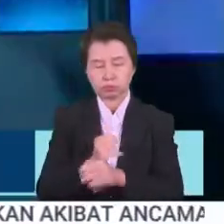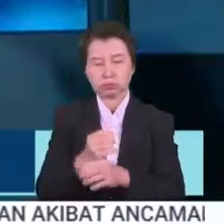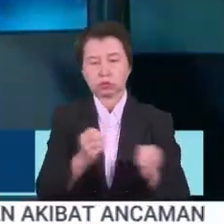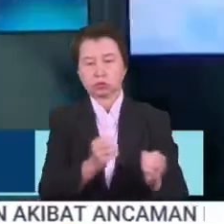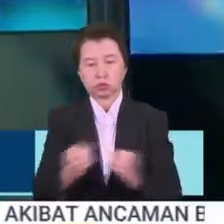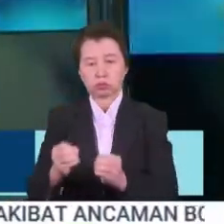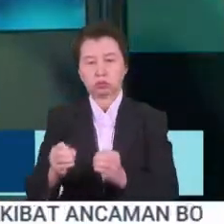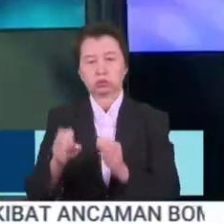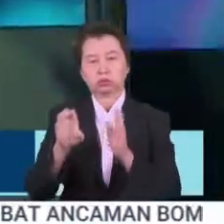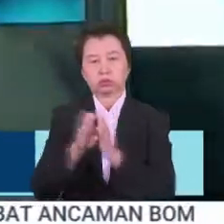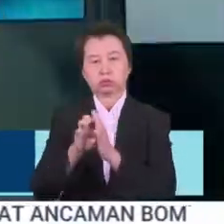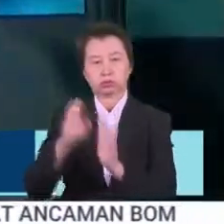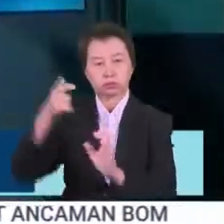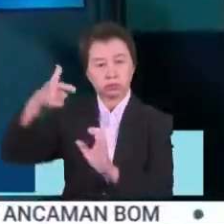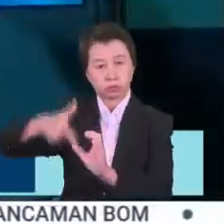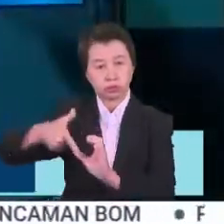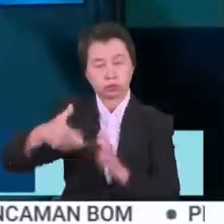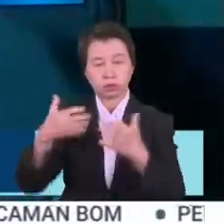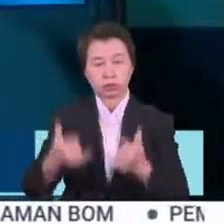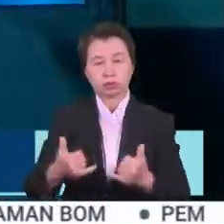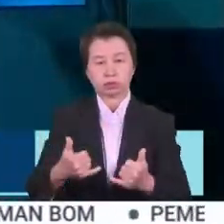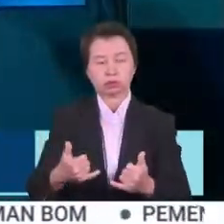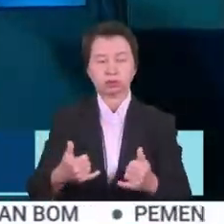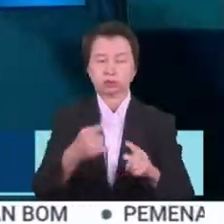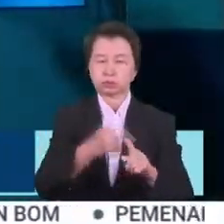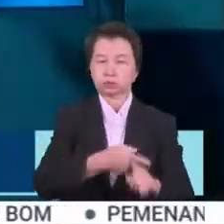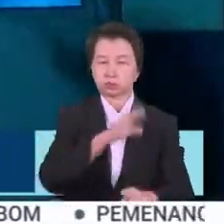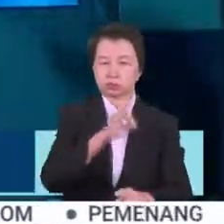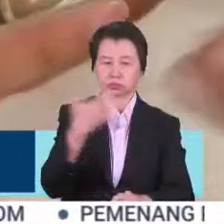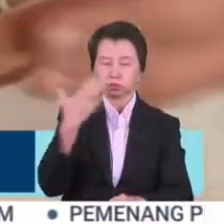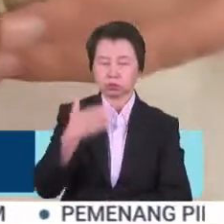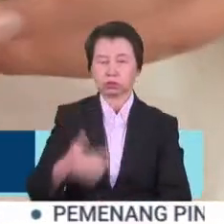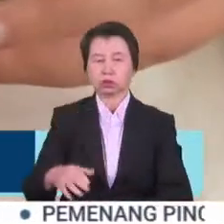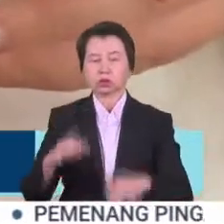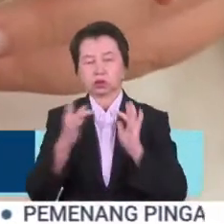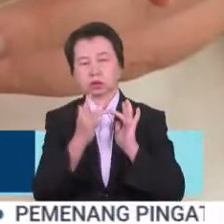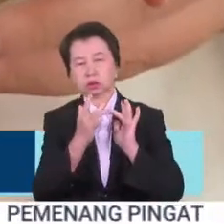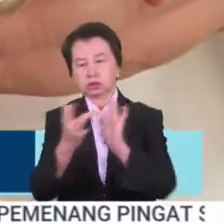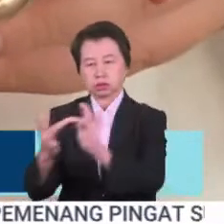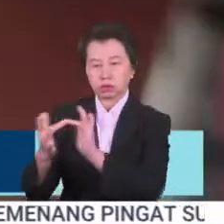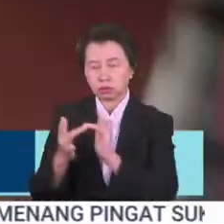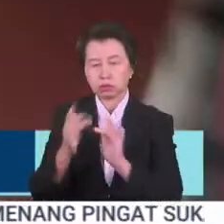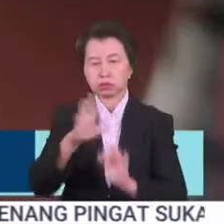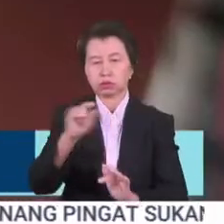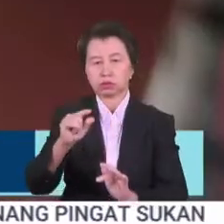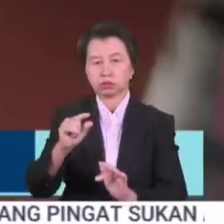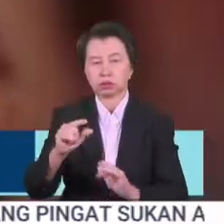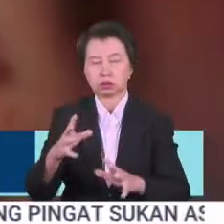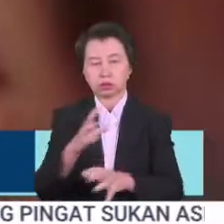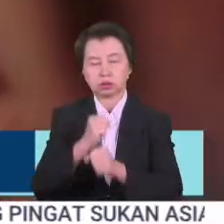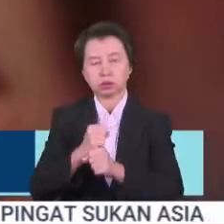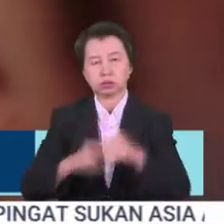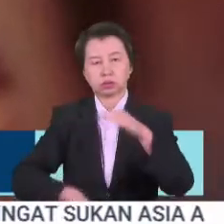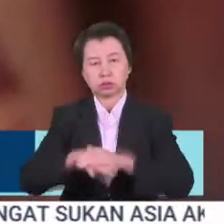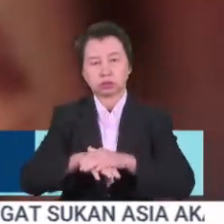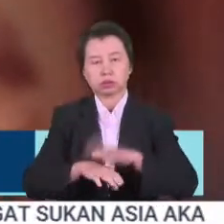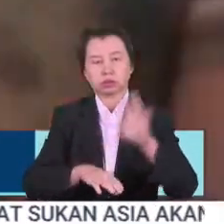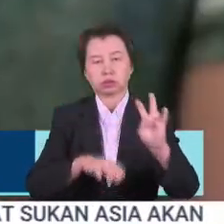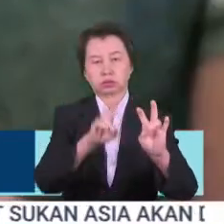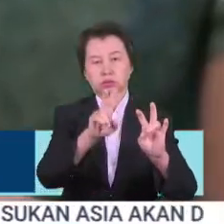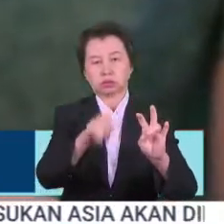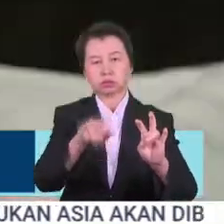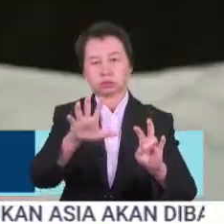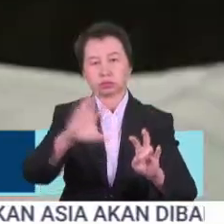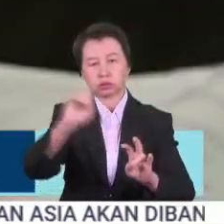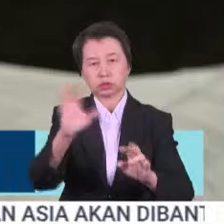organisasi seperti Petronas. Setakat September lalu, liputan rangkaian 5G di kawasan berpenduduk memecah 70.2%